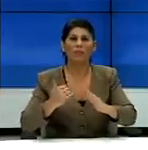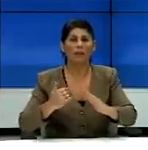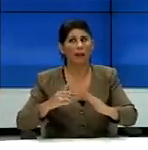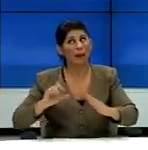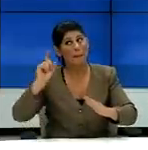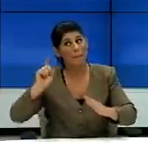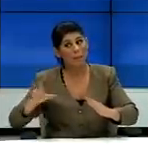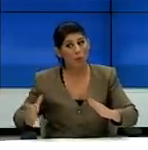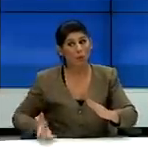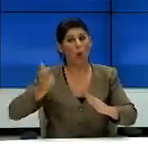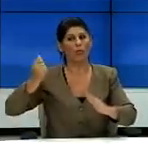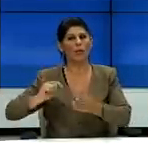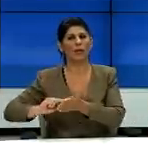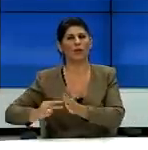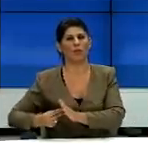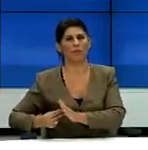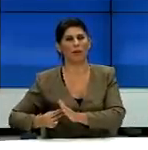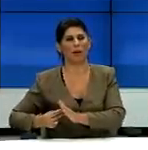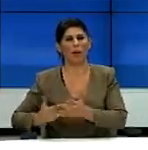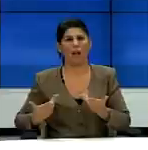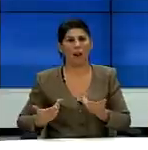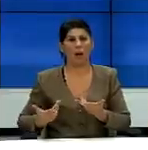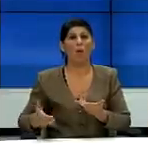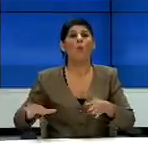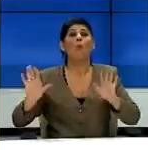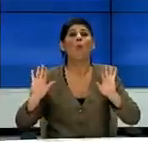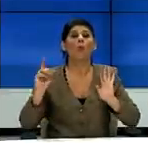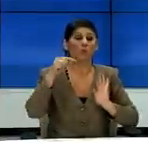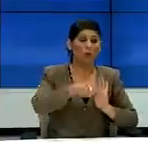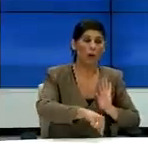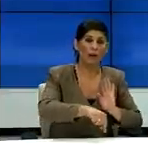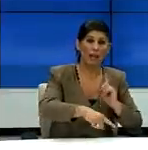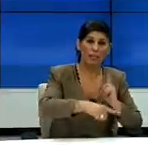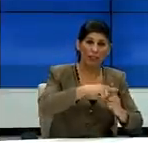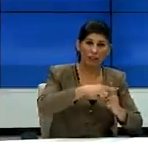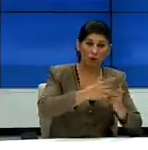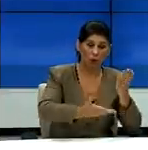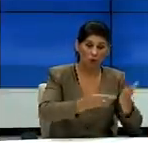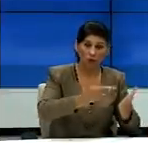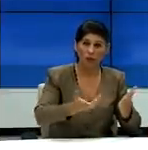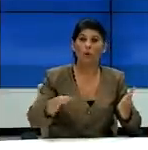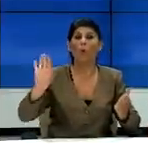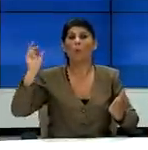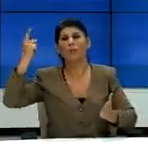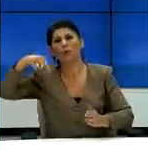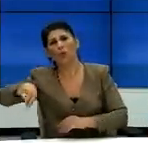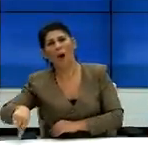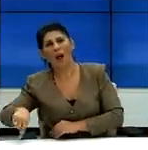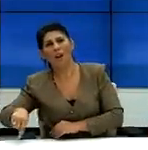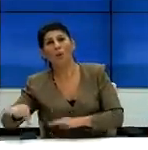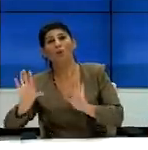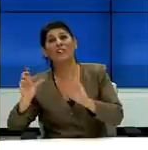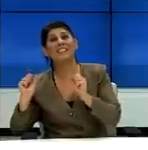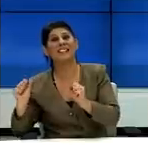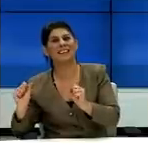σώσετε την οικονομία. Όμως ούτε το ένα έχει θετικό ισοζύγιο, ούτε το άλλο. Ούτε στην οικονομία, ούτε στην